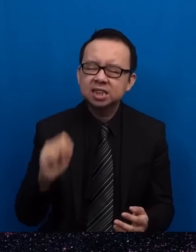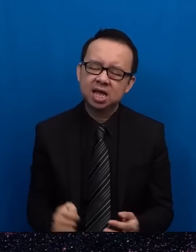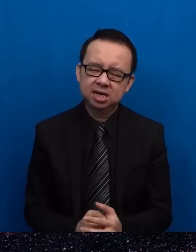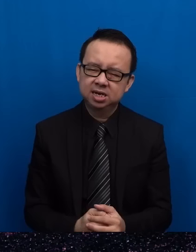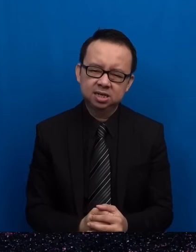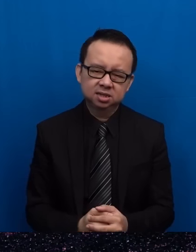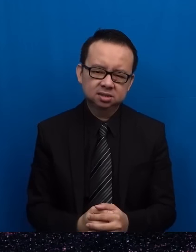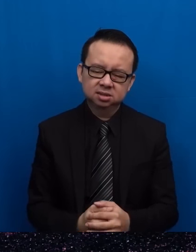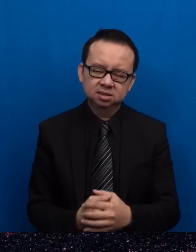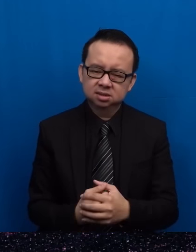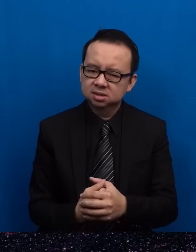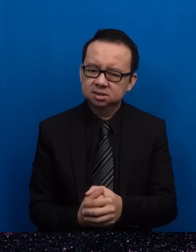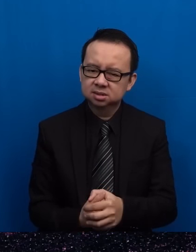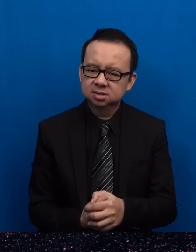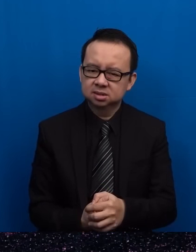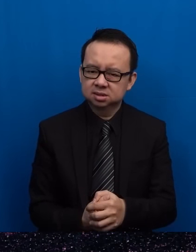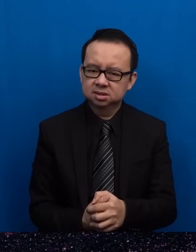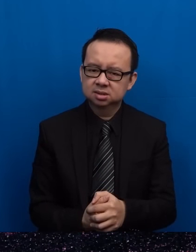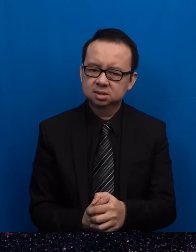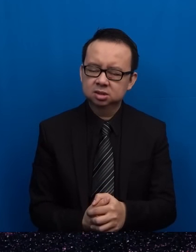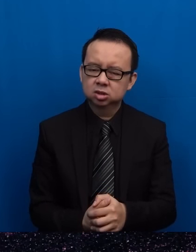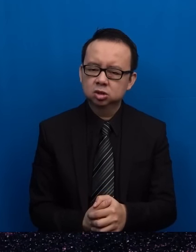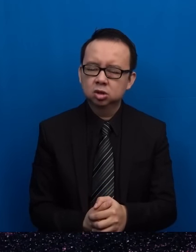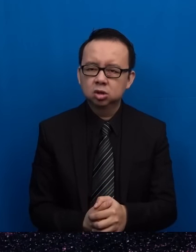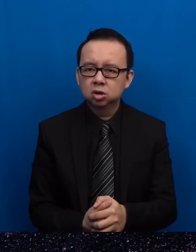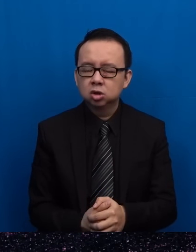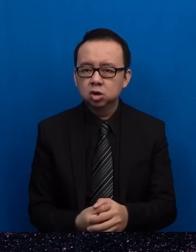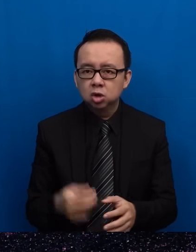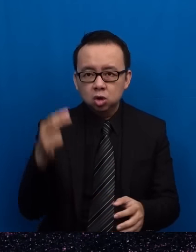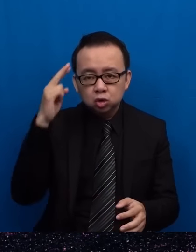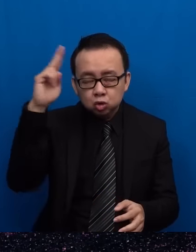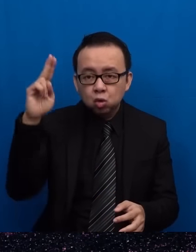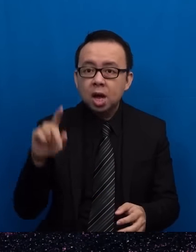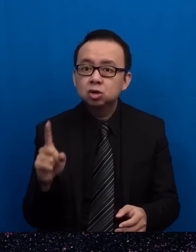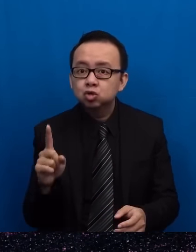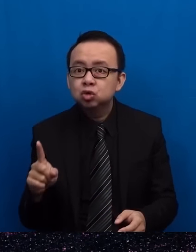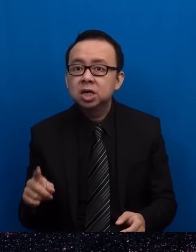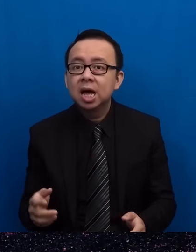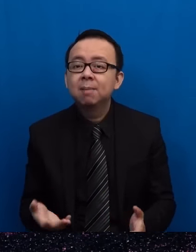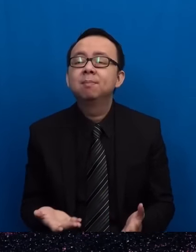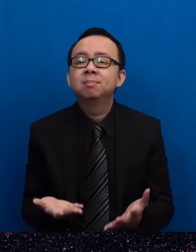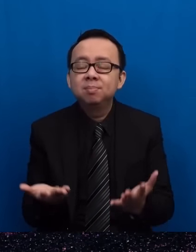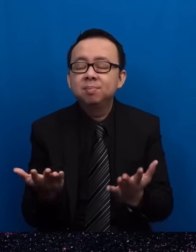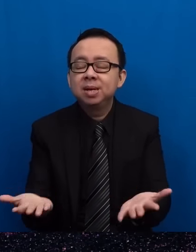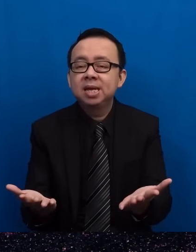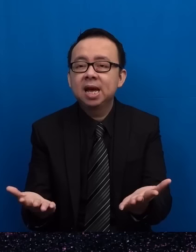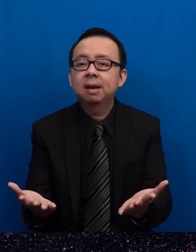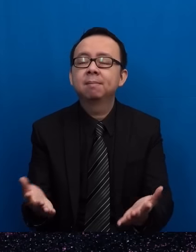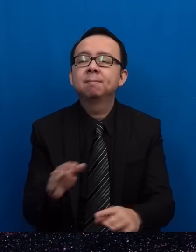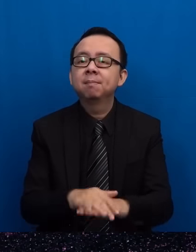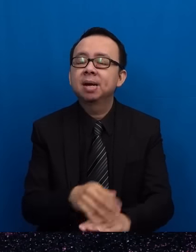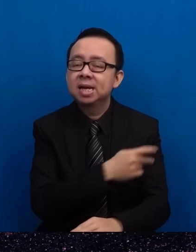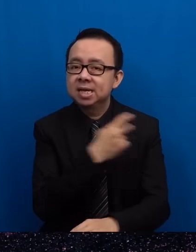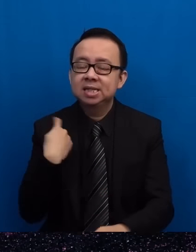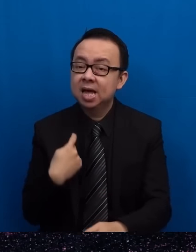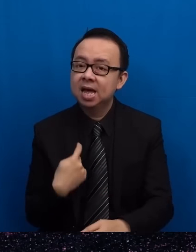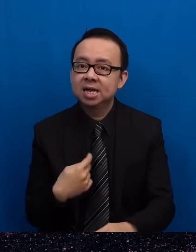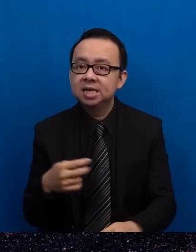itu sudah Tuhan sediakan sebagai kebutuhan kita yang tersedia di depan